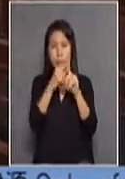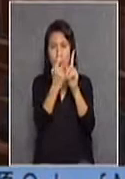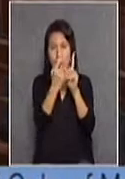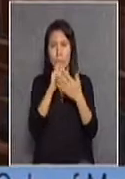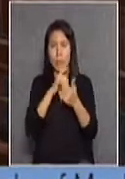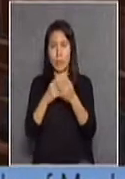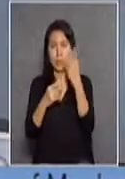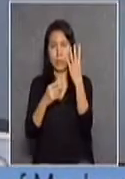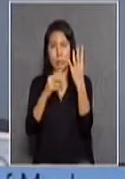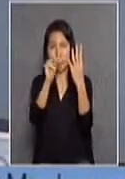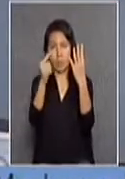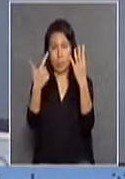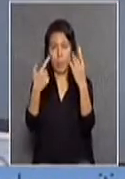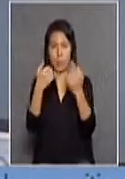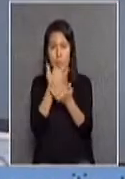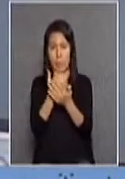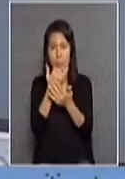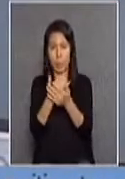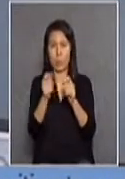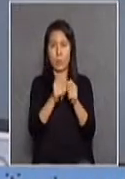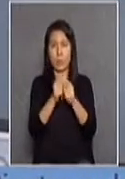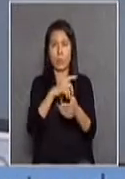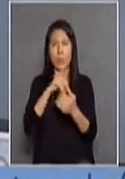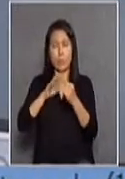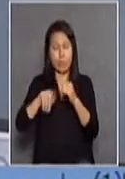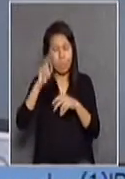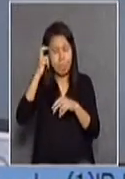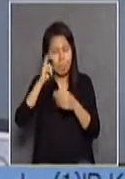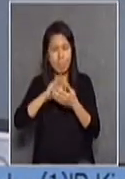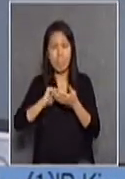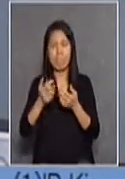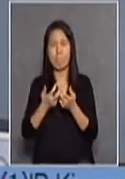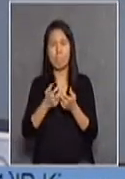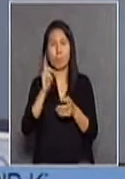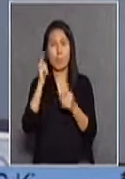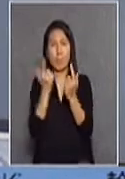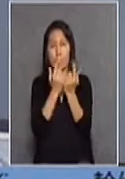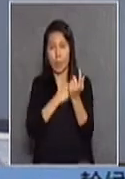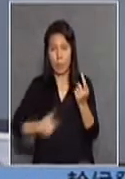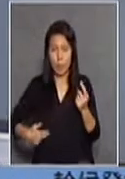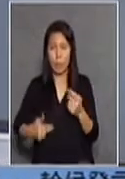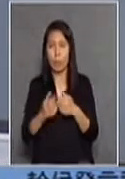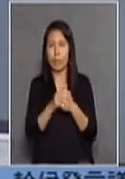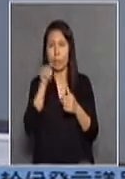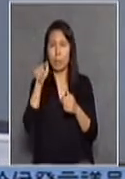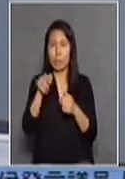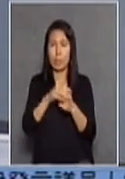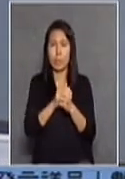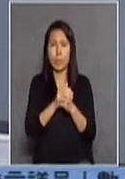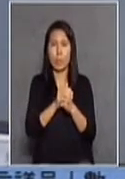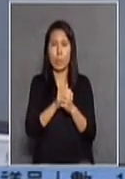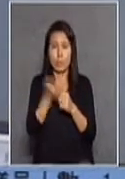478人死亡資料，而由此咧做一個模式係推算啦，應該北京嘅嗰陣時嘅北